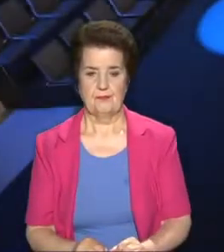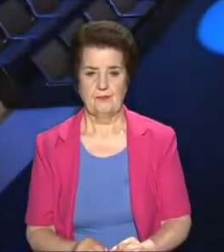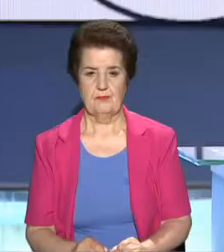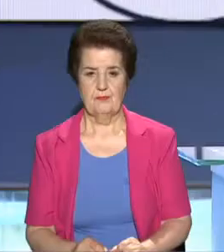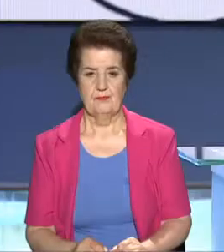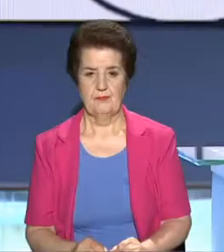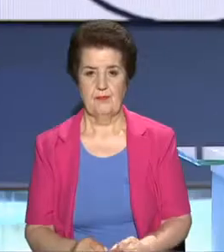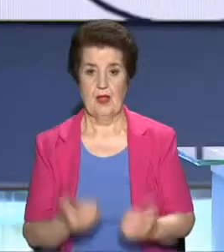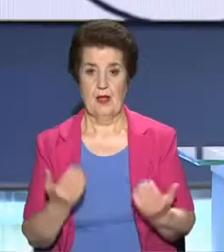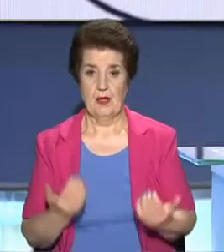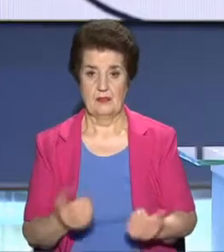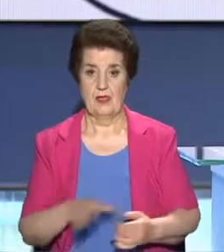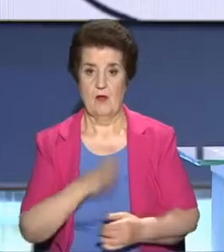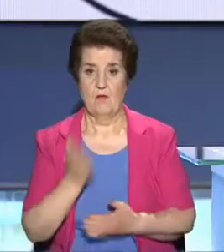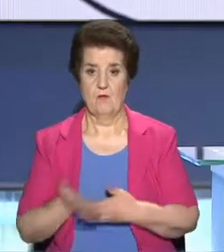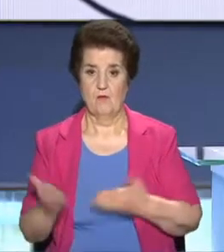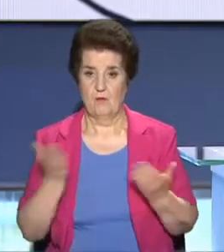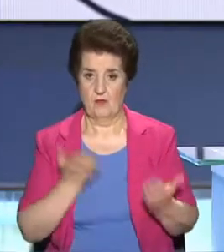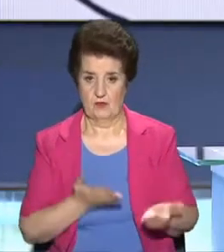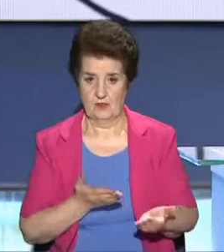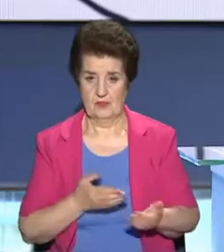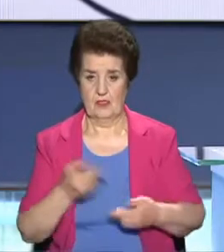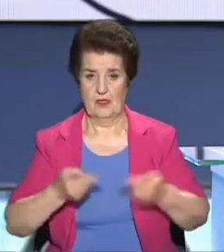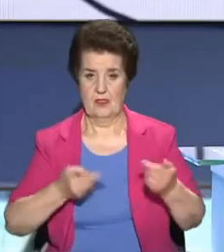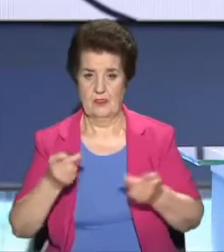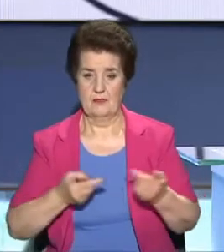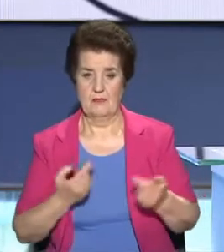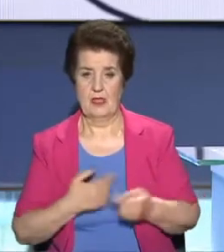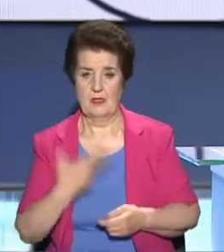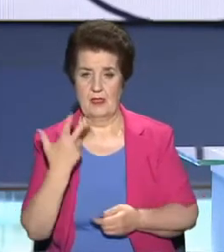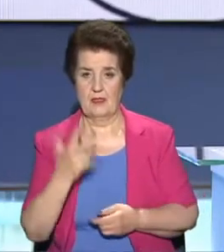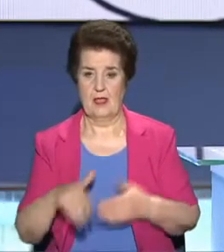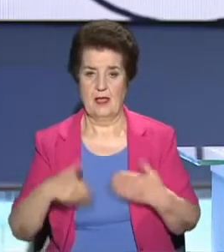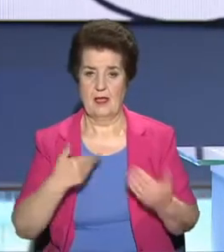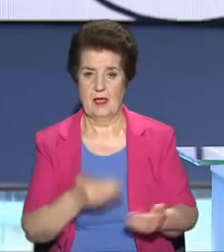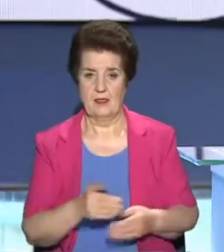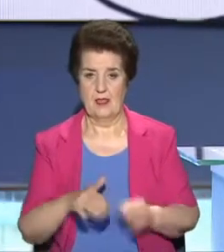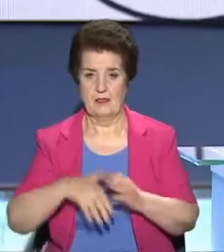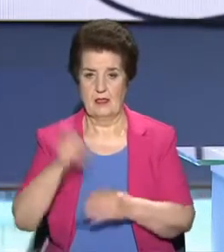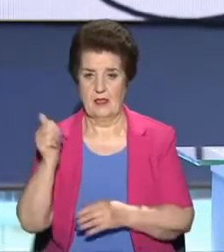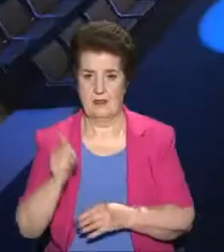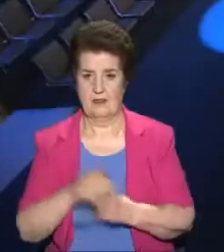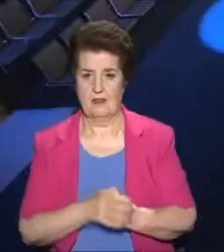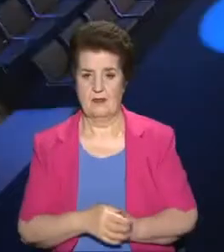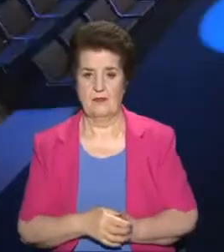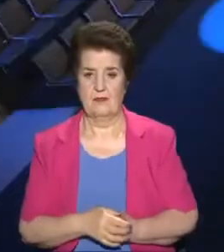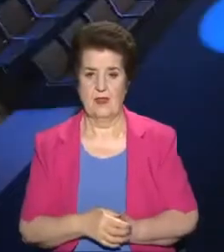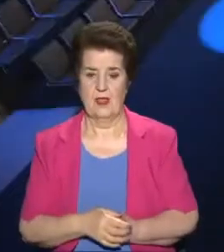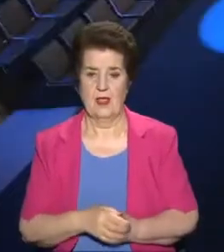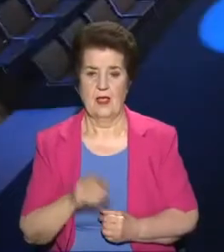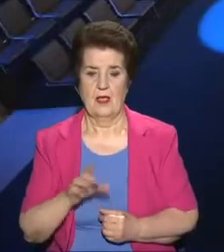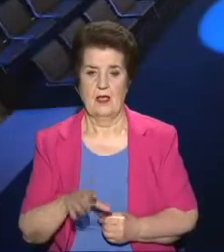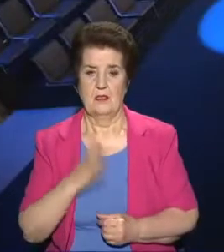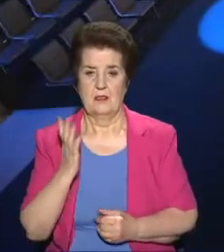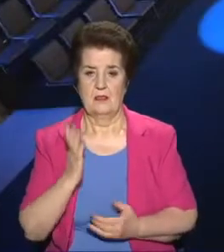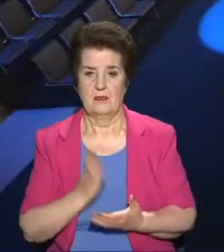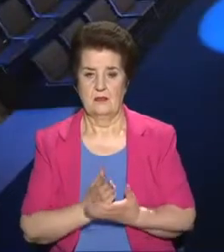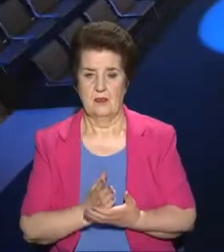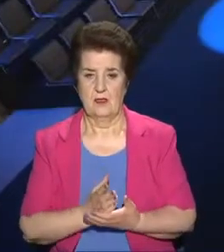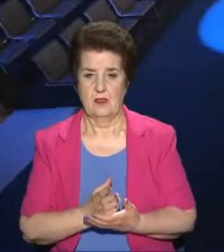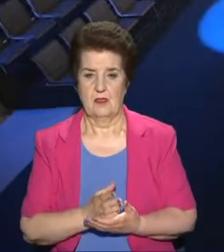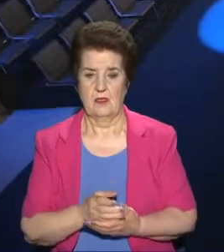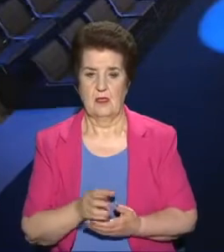pfai de a fost invitat în studioul dezbaterilor următorii trei candidați în urma tragerii la sorți dar sau de în prezența în